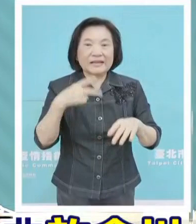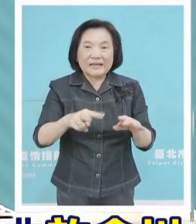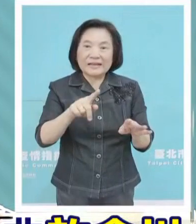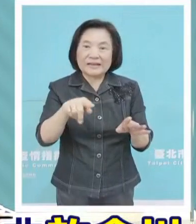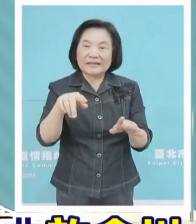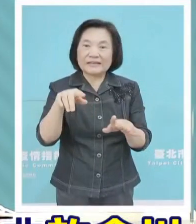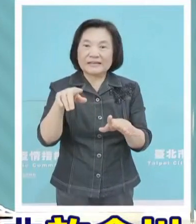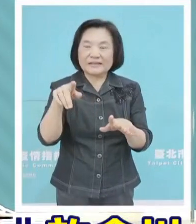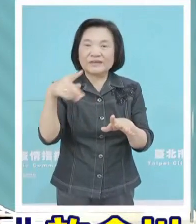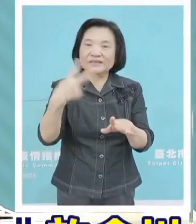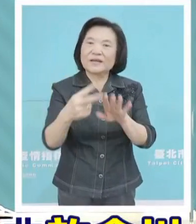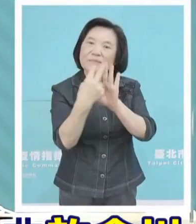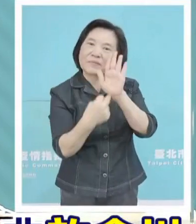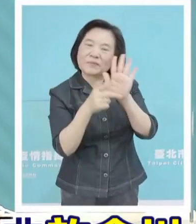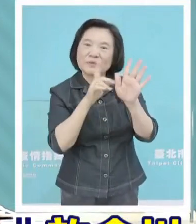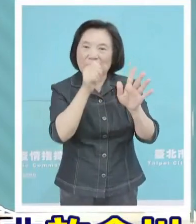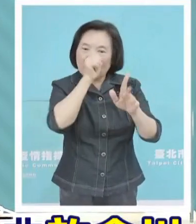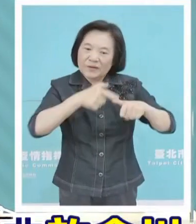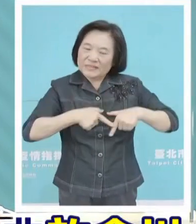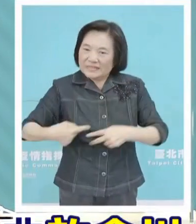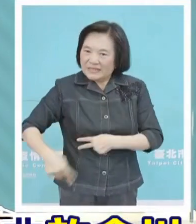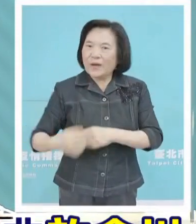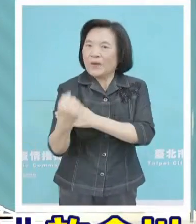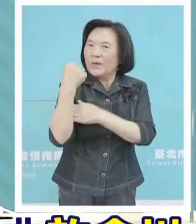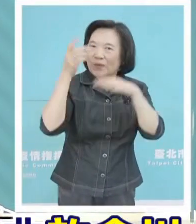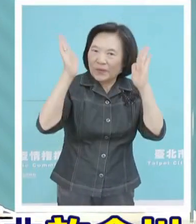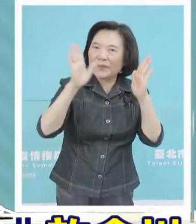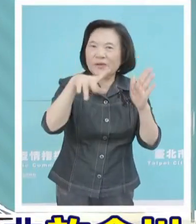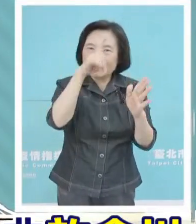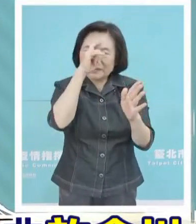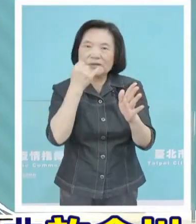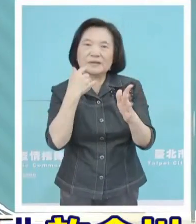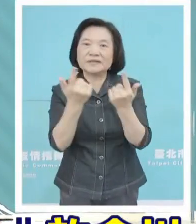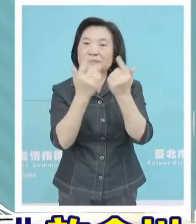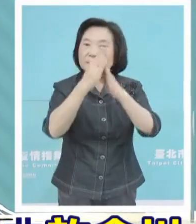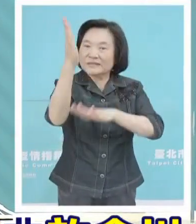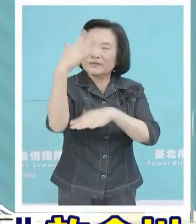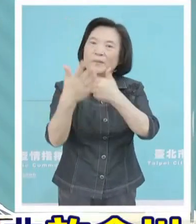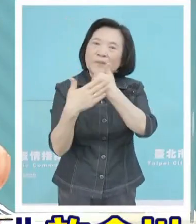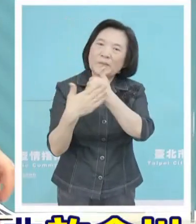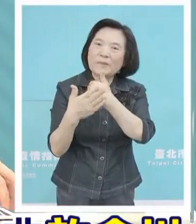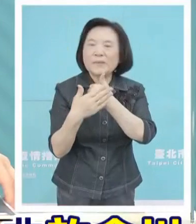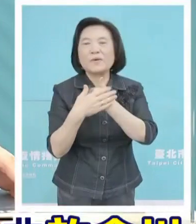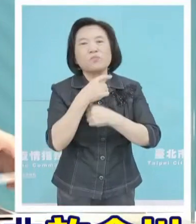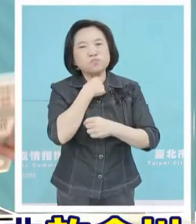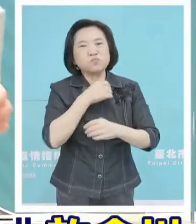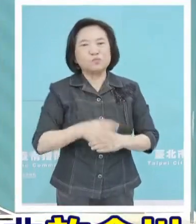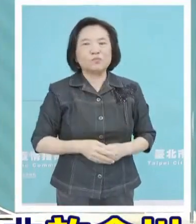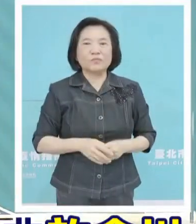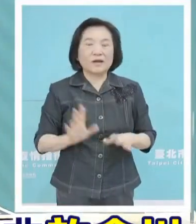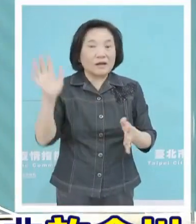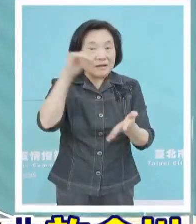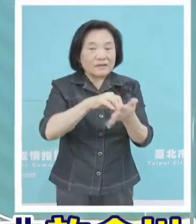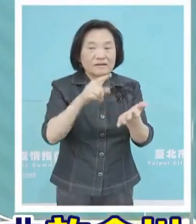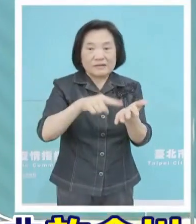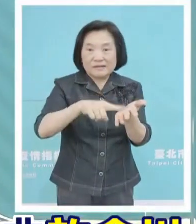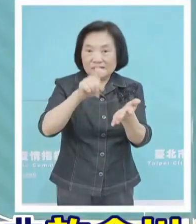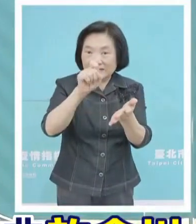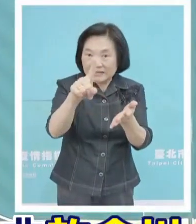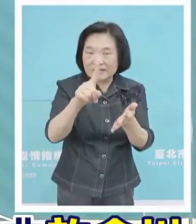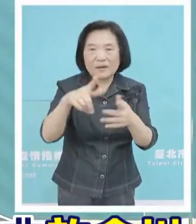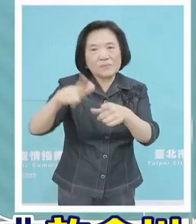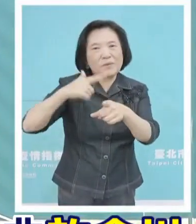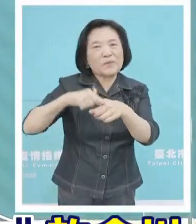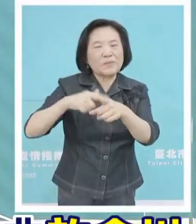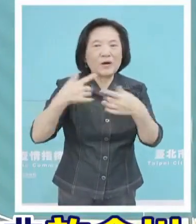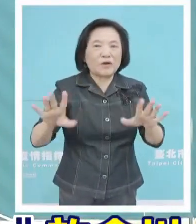们很认真，很希望能够来协助市府，所以整整11通简讯里面附了非常多的内容。他说基